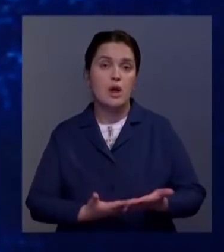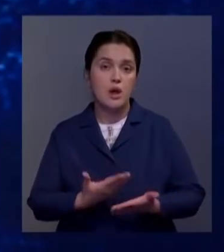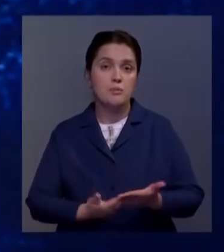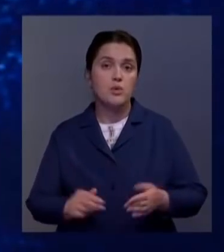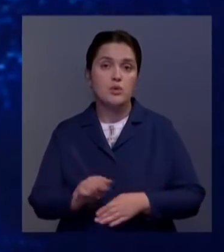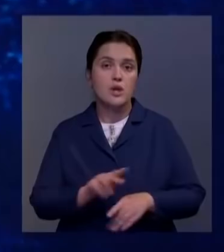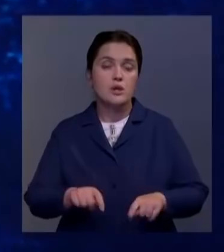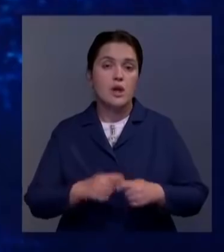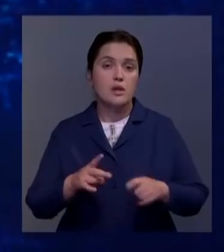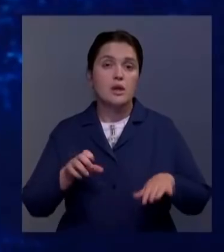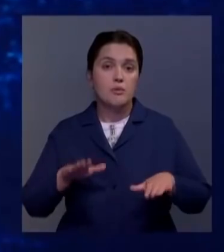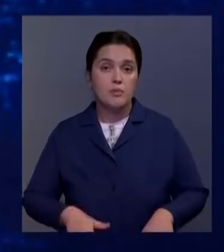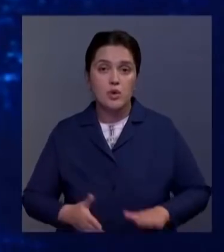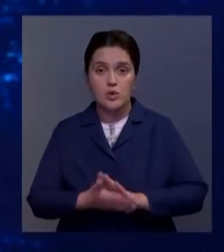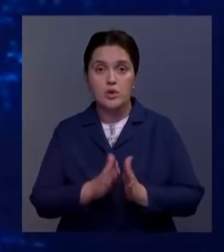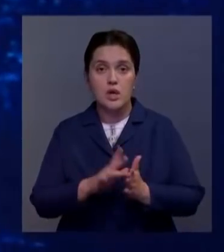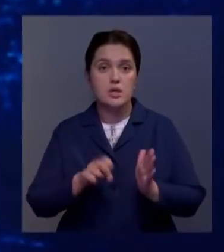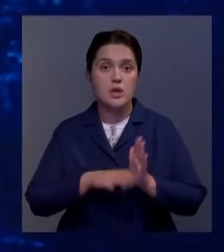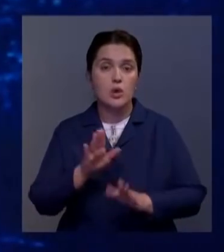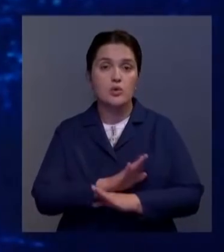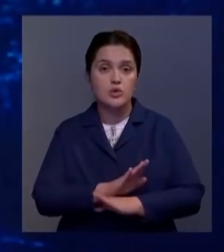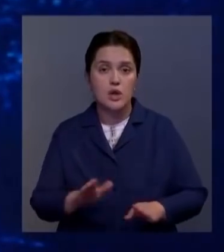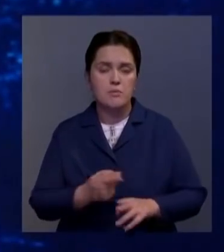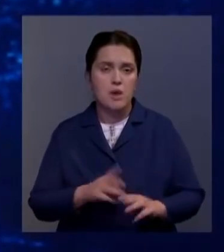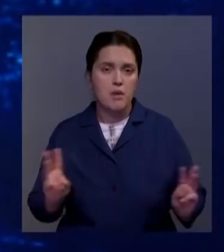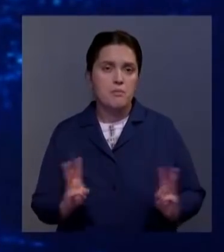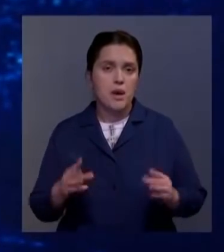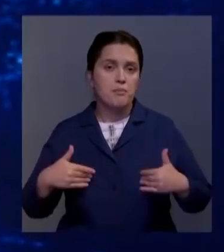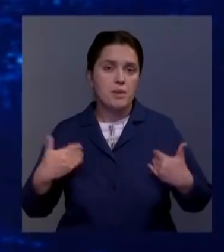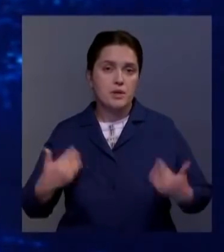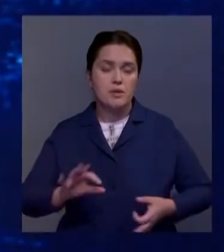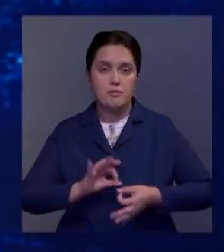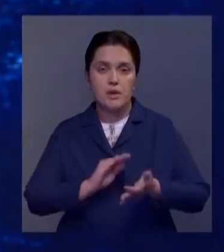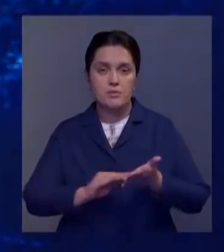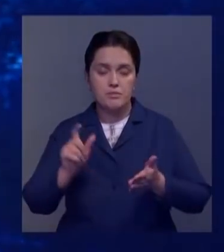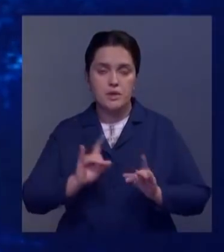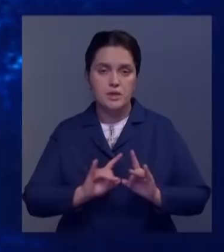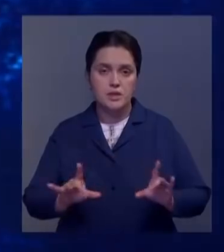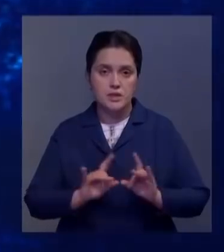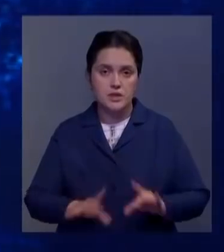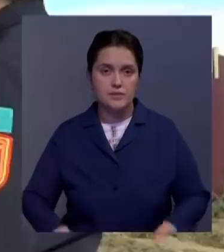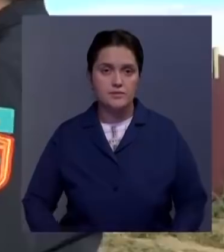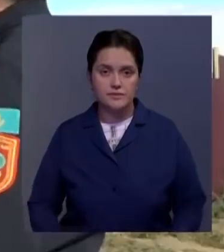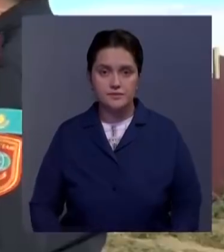устраняют нарушения на месте, но ситуация не улучшается и периодически вспыхивают пожары. Все подробности в нашем следующем сюжете.